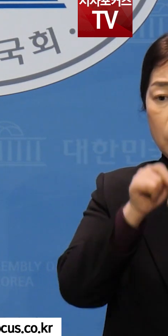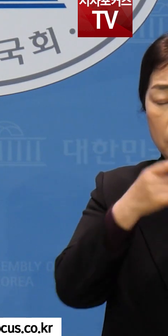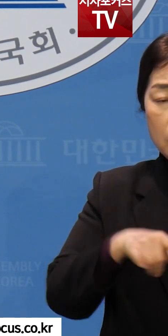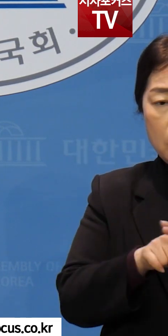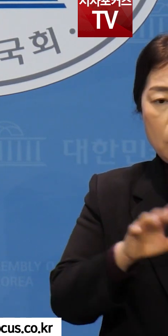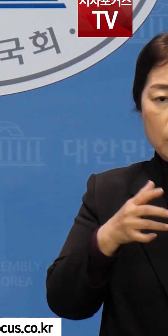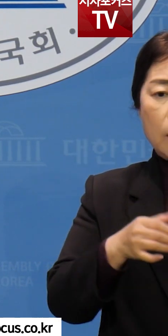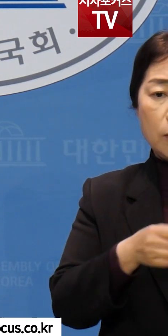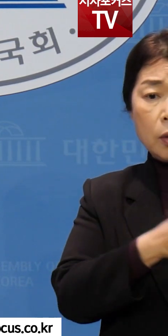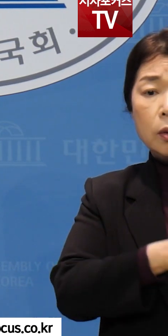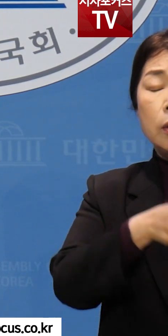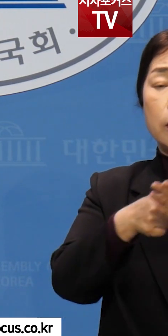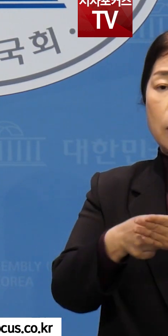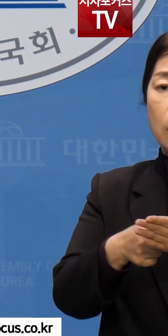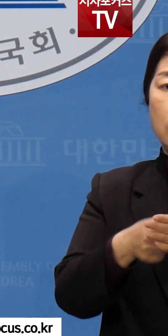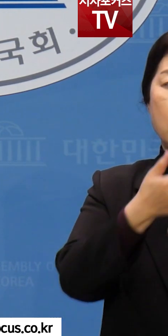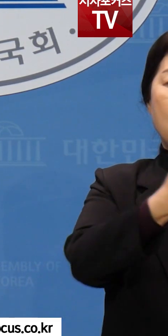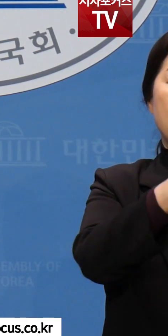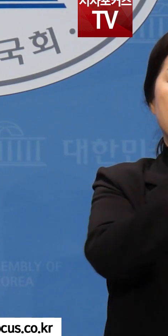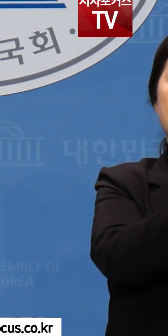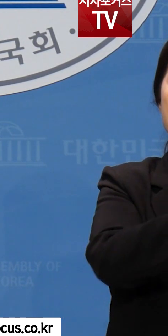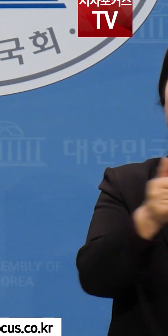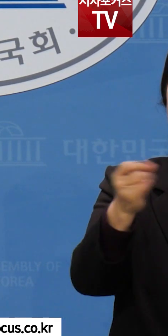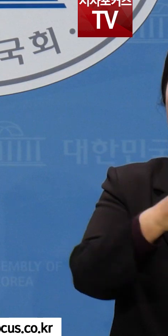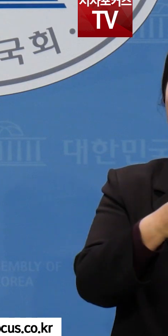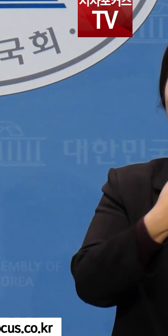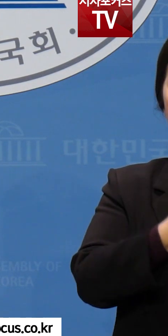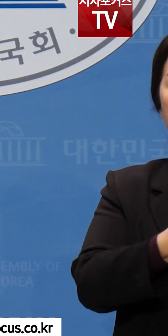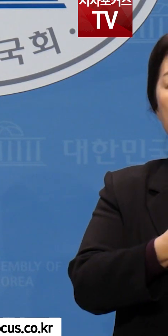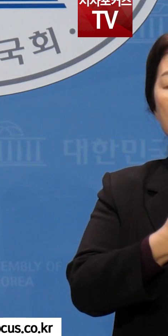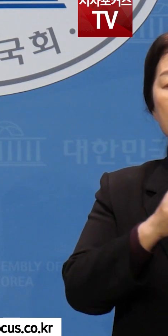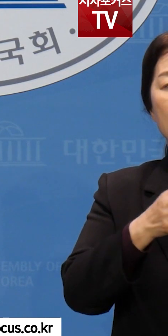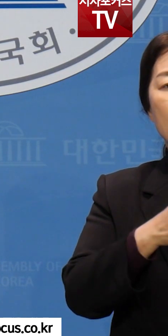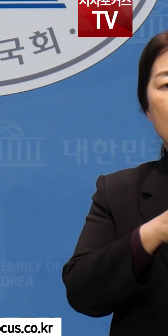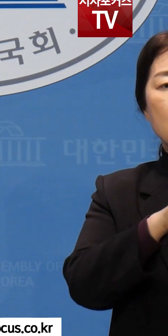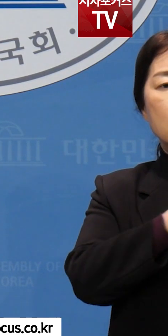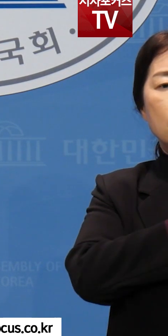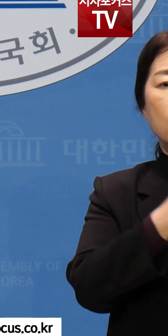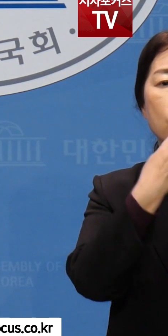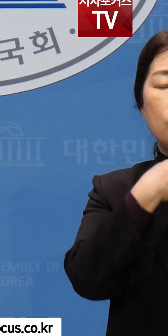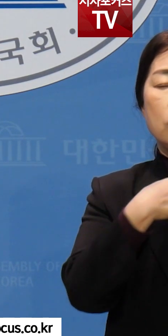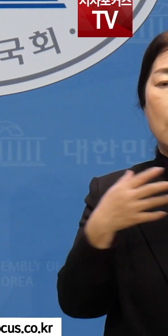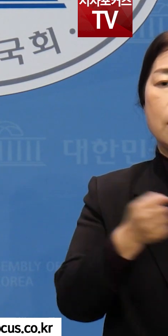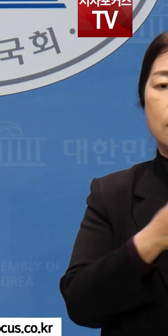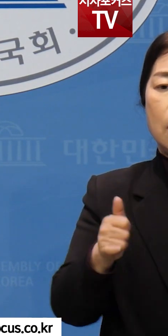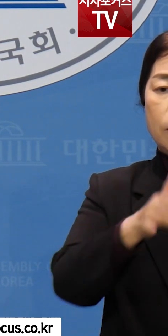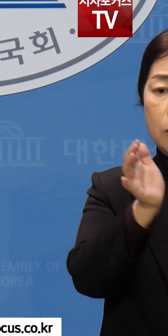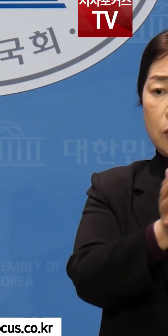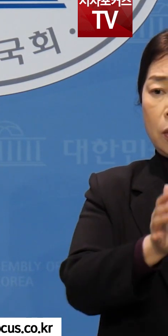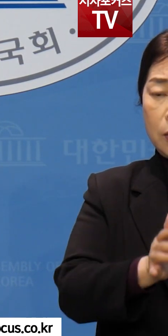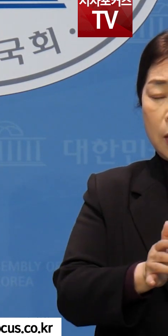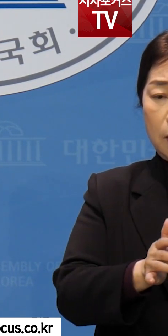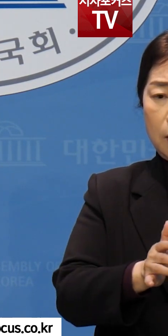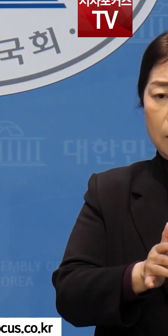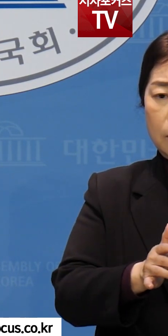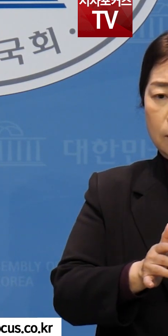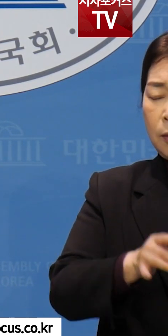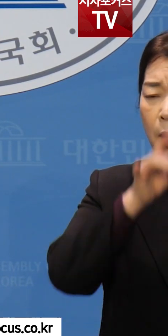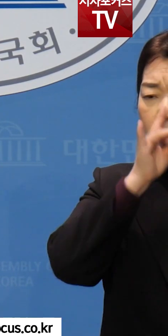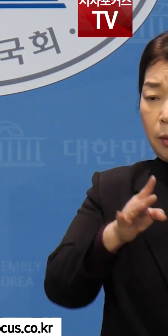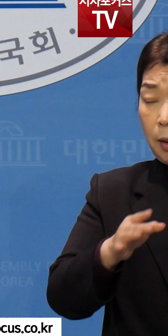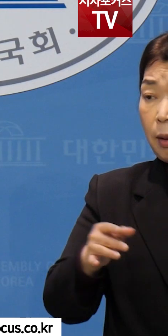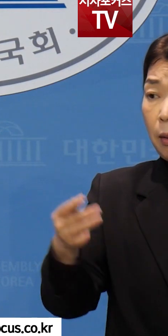국민의힘이 제시했던 외국인 및 복수국적자의 청장 임용 반대 의견도